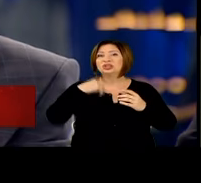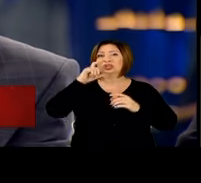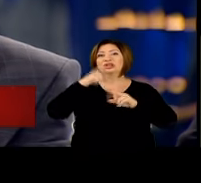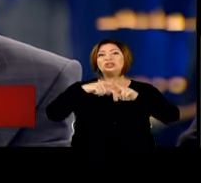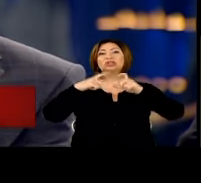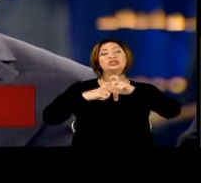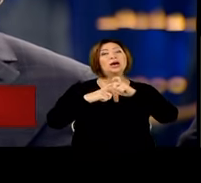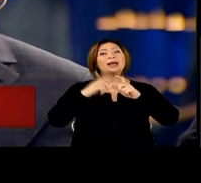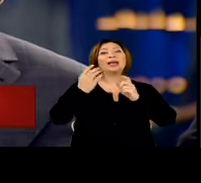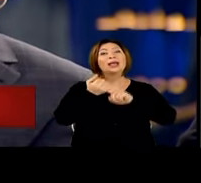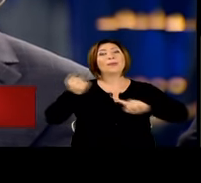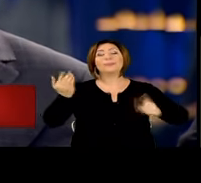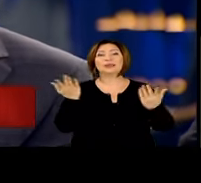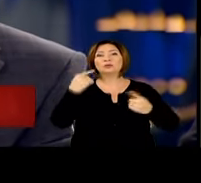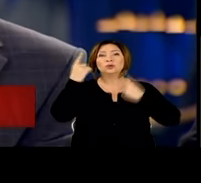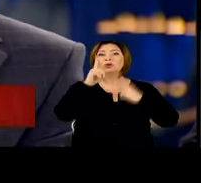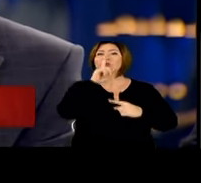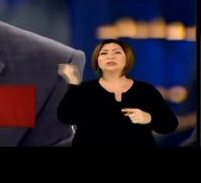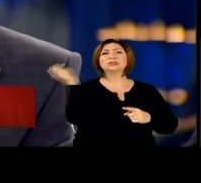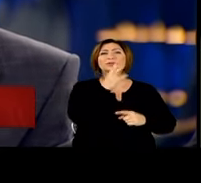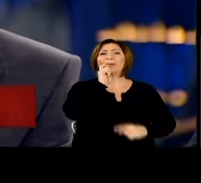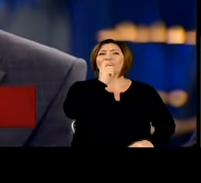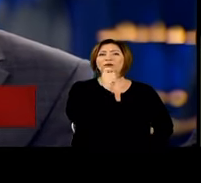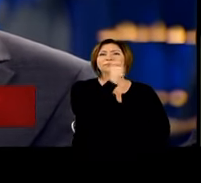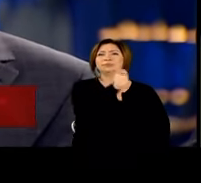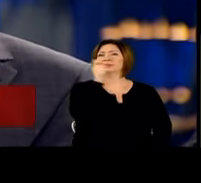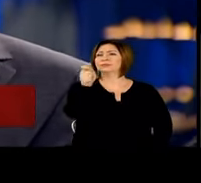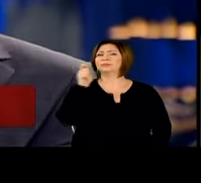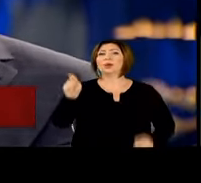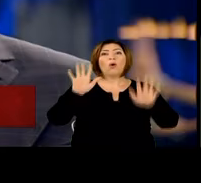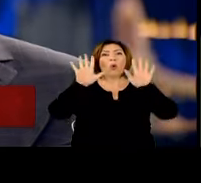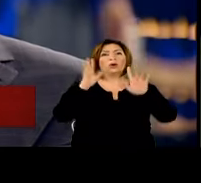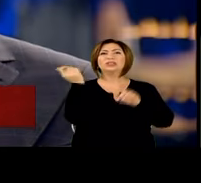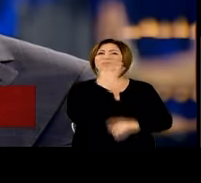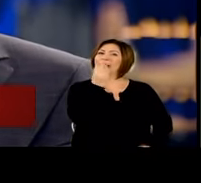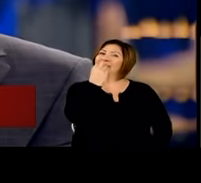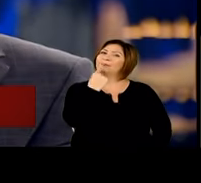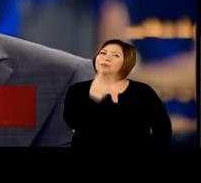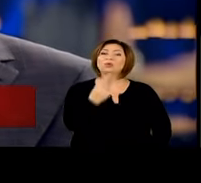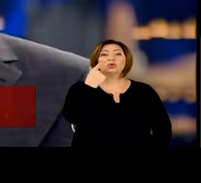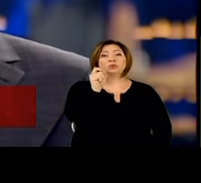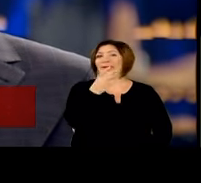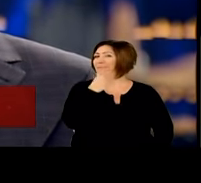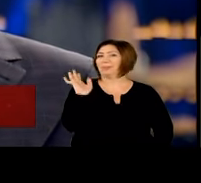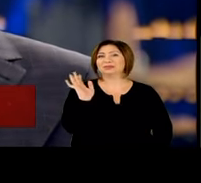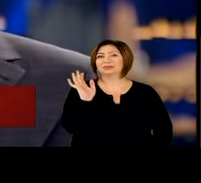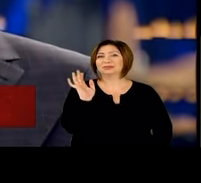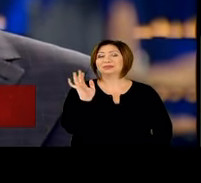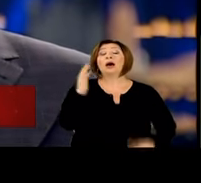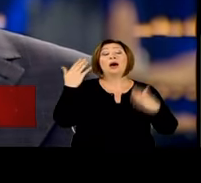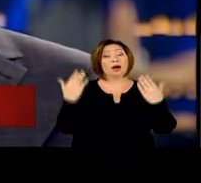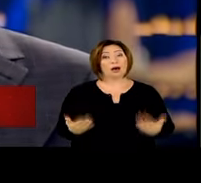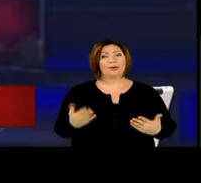kebabını düşünüyorum. Sokakta 100 kişiye mikrofon tutsanız 10 kişi yedim der. 90 kişi bilmez.